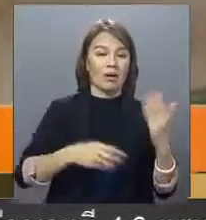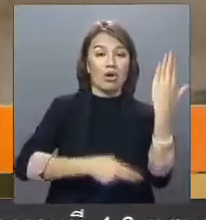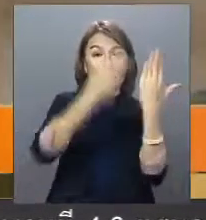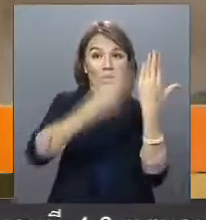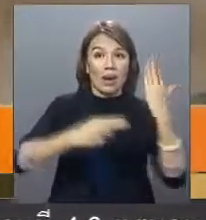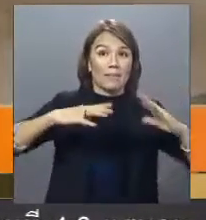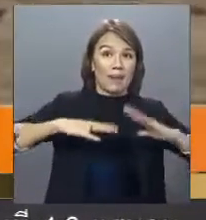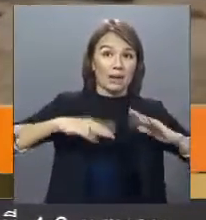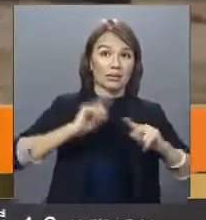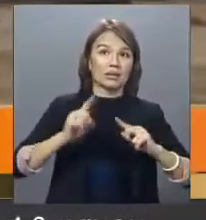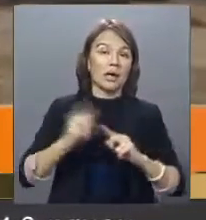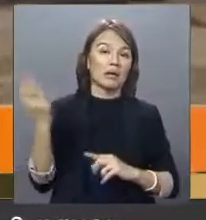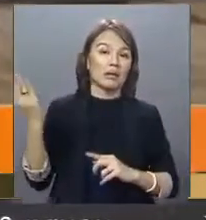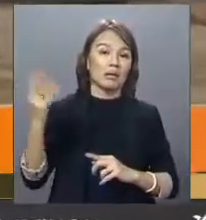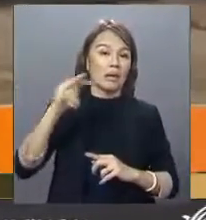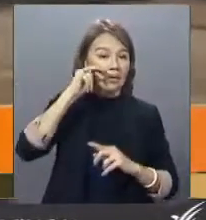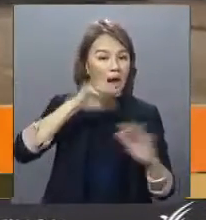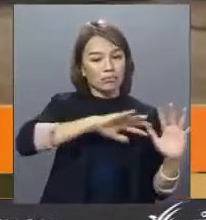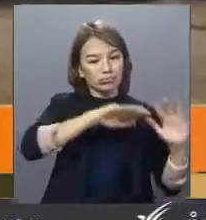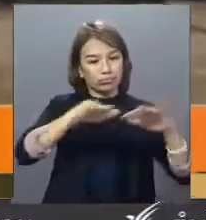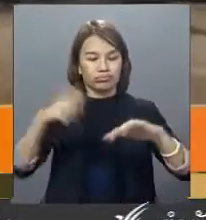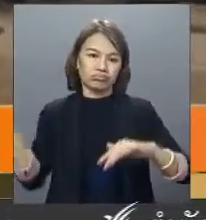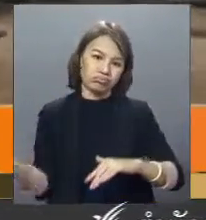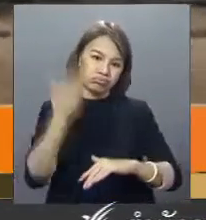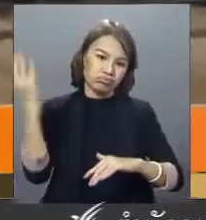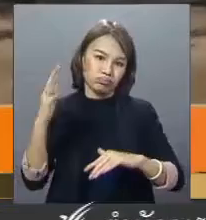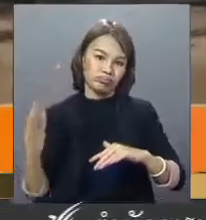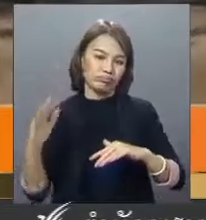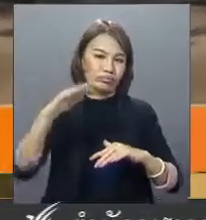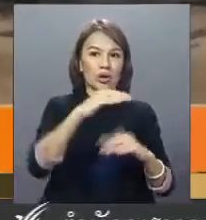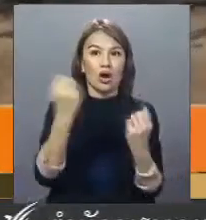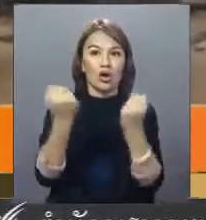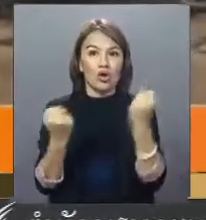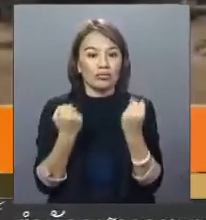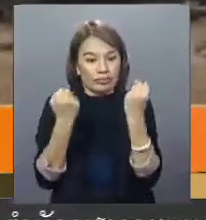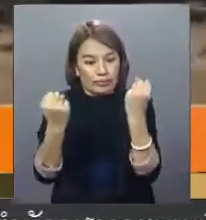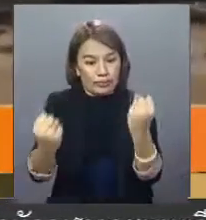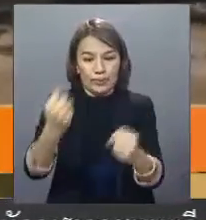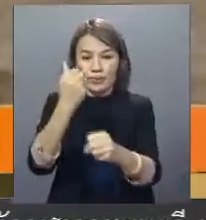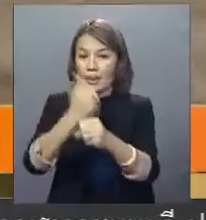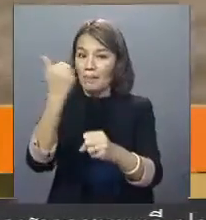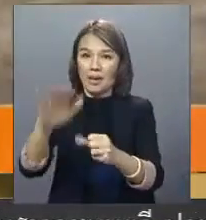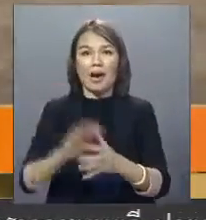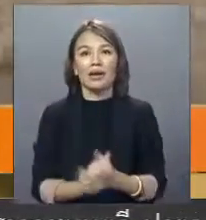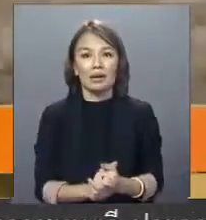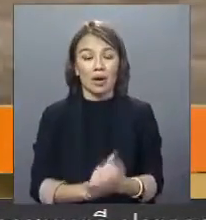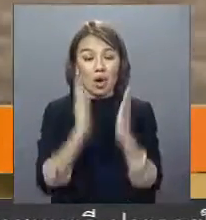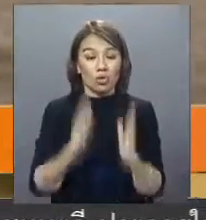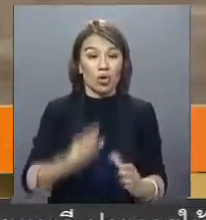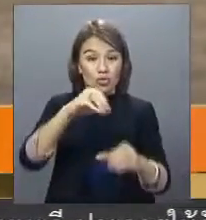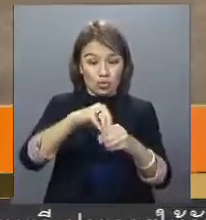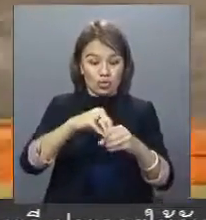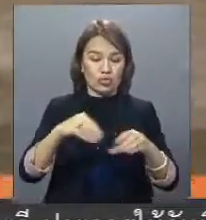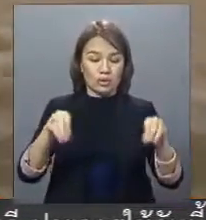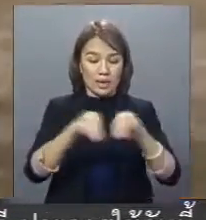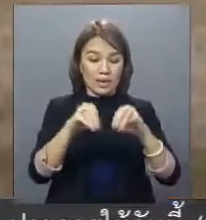าน2เส้นถูกน้ำทะเลพัดท่วมจนทำให้รถทุกชนิดไม่สามารถสัญจรได้ชาวบ้านที่อาศัยอยู่ริมทะเลจึงต้องเร่ง